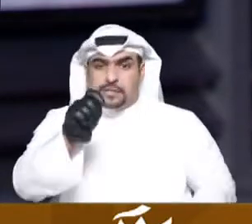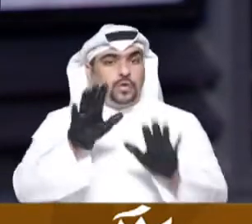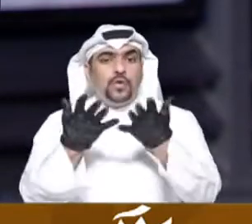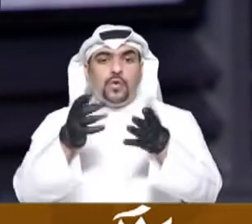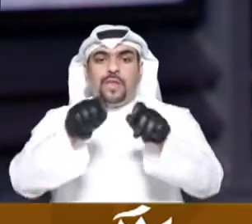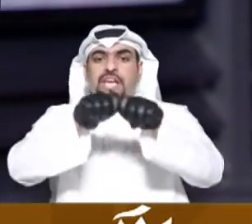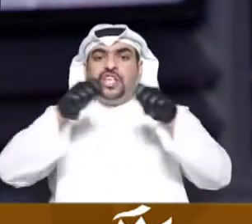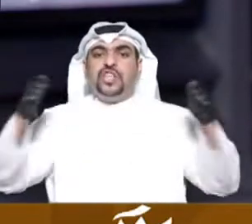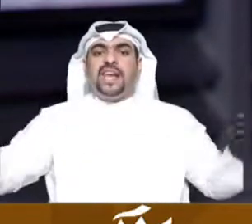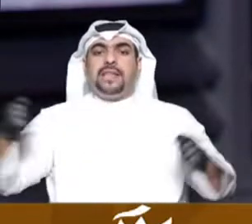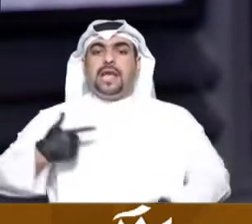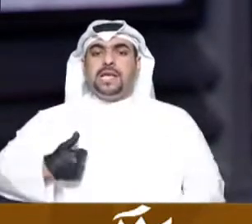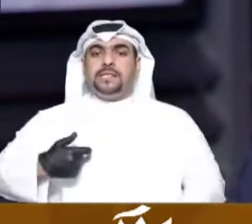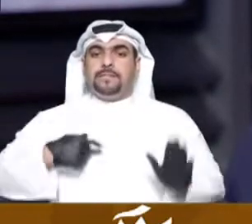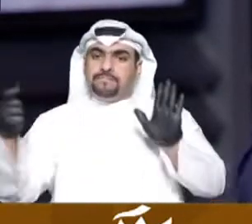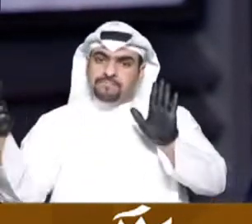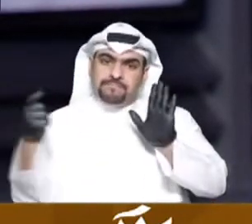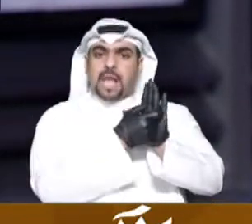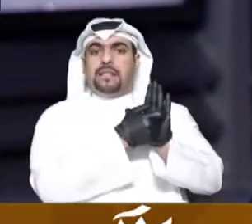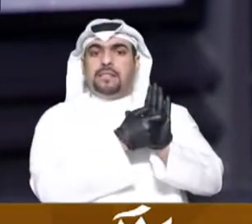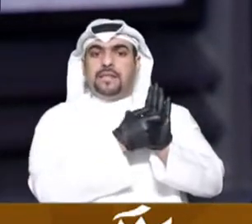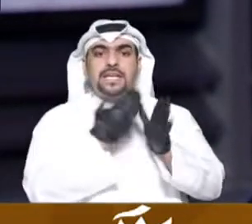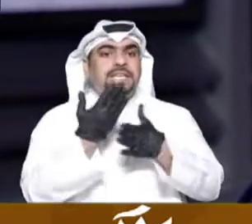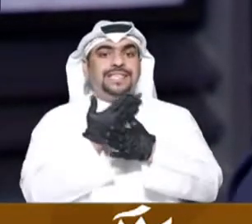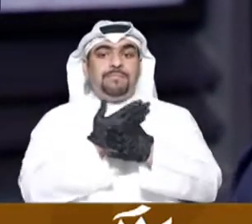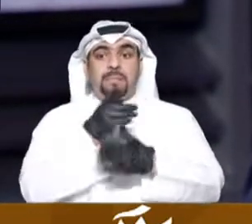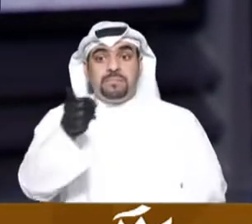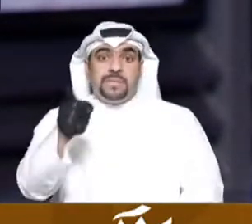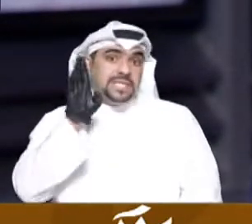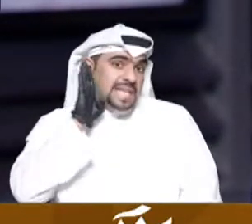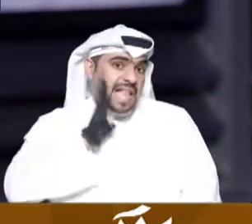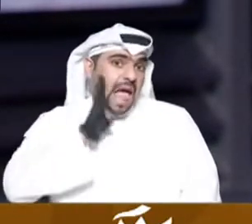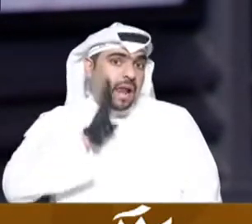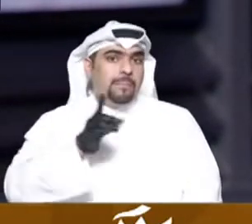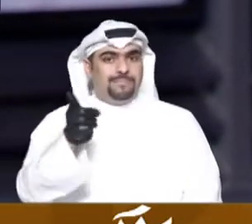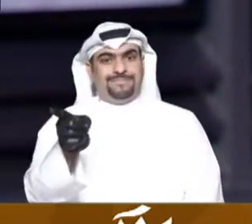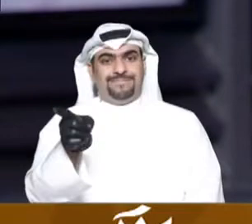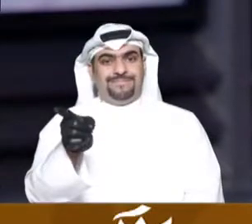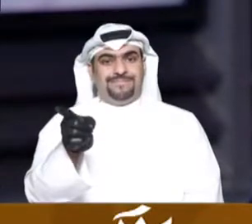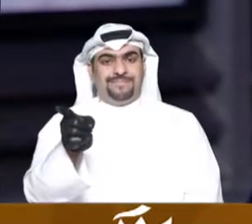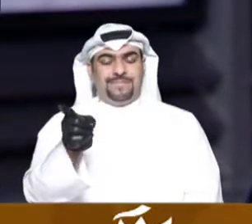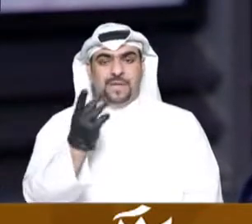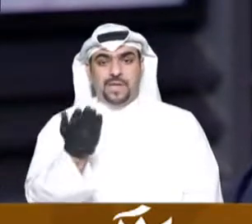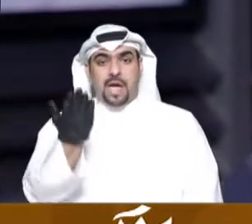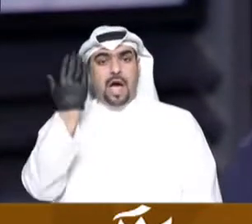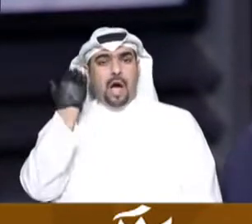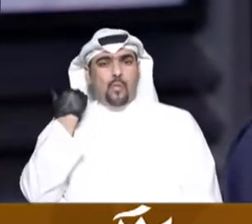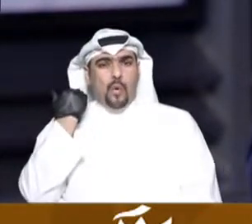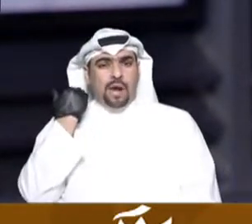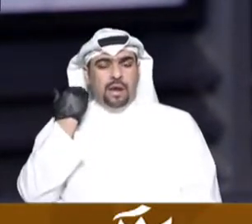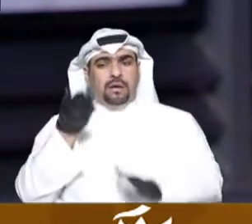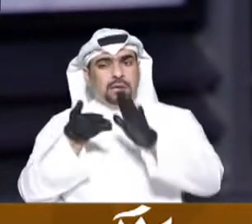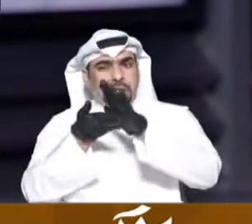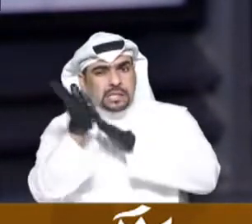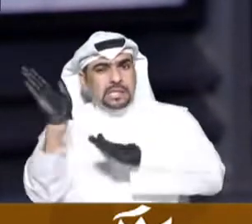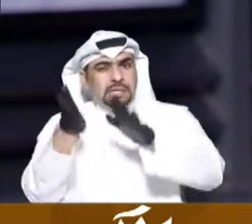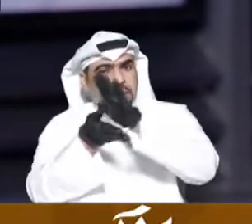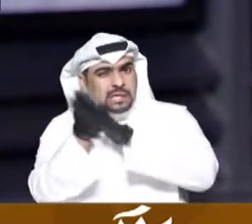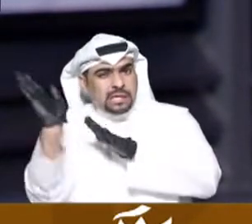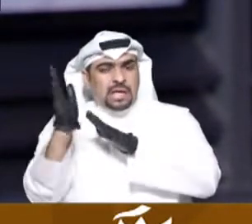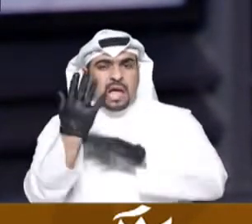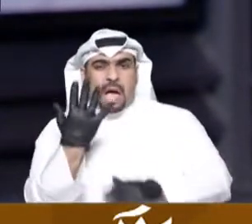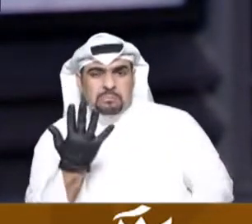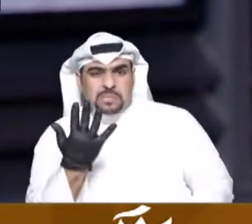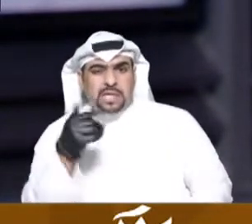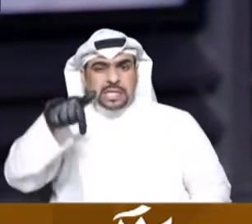من العدد يعني قاعد في تفاوت، مره يوصل 17 مره يوصل 15، يعني في تفاوت، يعني ما في العدم